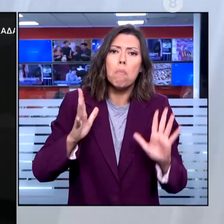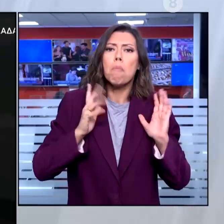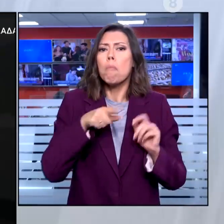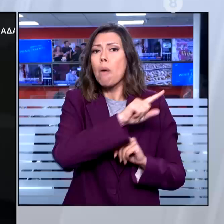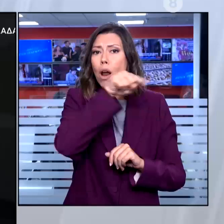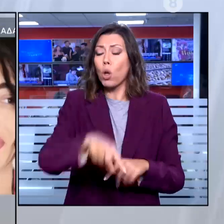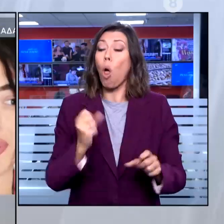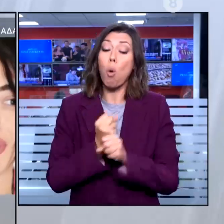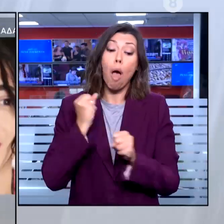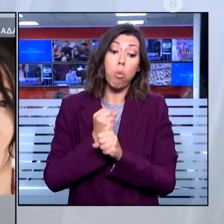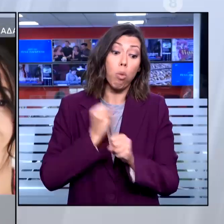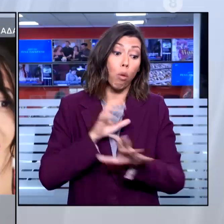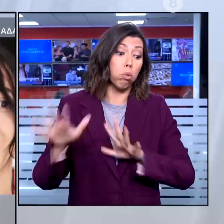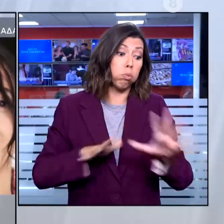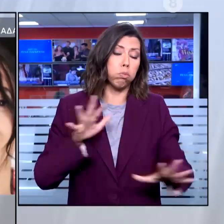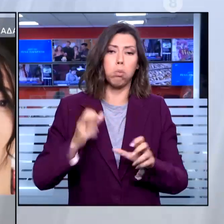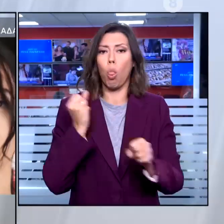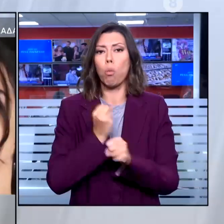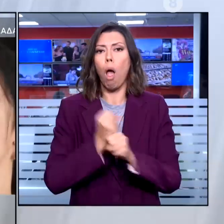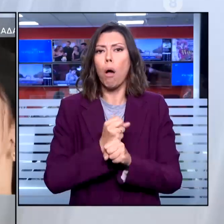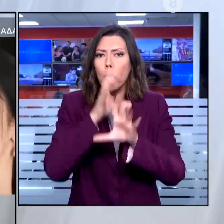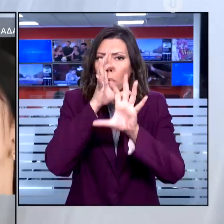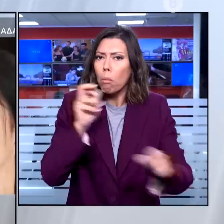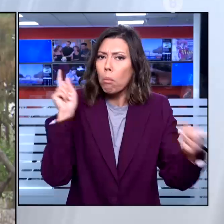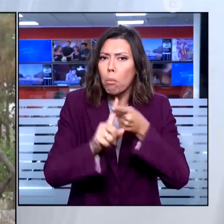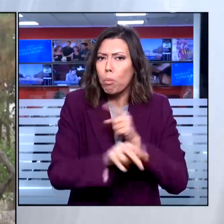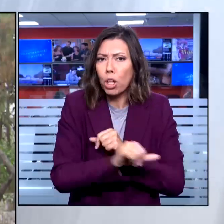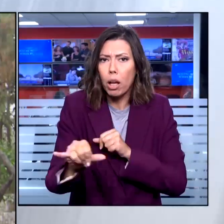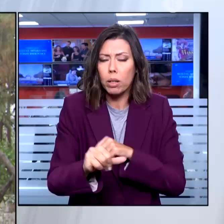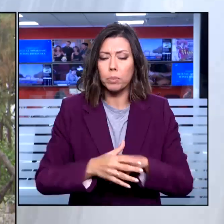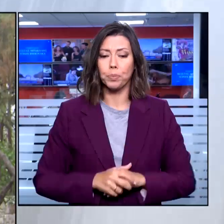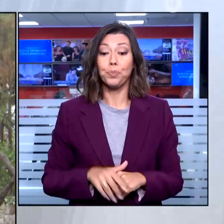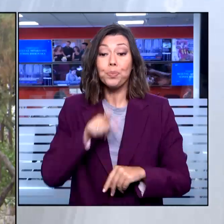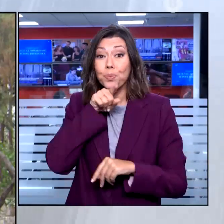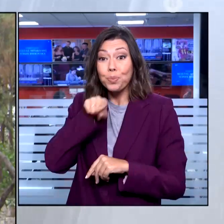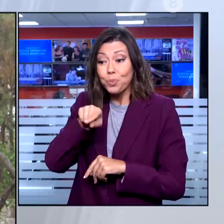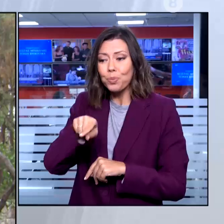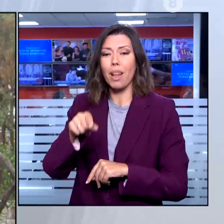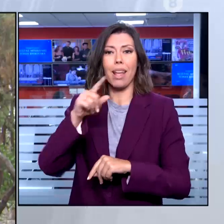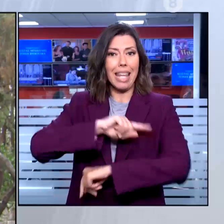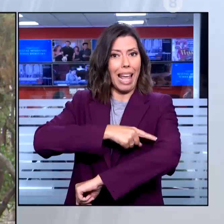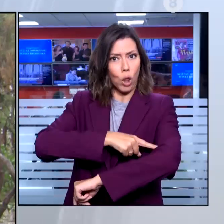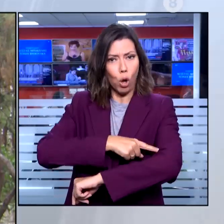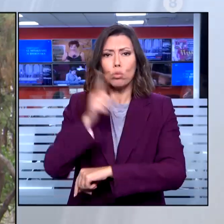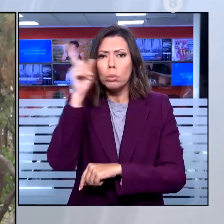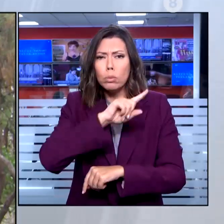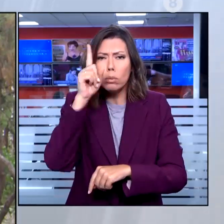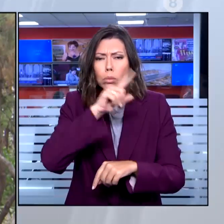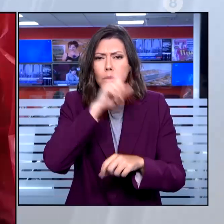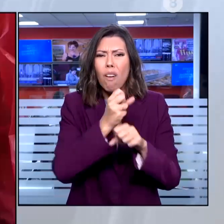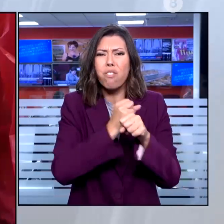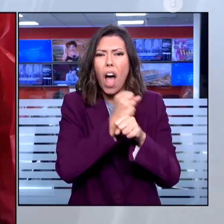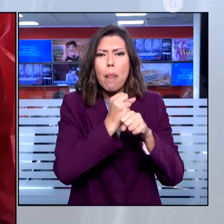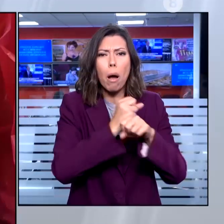Και όταν ερχόταν έλεγε ότι έχει πάρα πολύ δουλειά, αλλά γενικά δεν τον έβρισκε κανείς ποτέ. Ο συγκεκριμένος γιατρός συνταγογραφούσε εικονικά